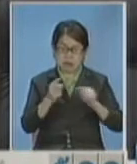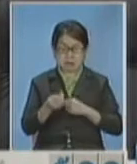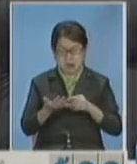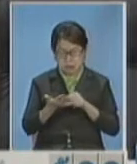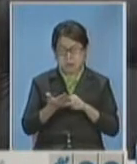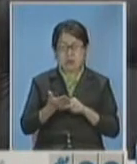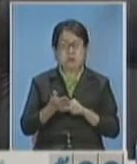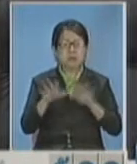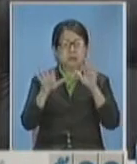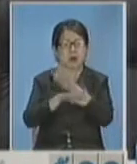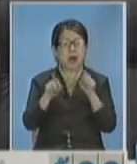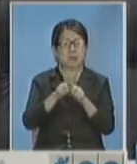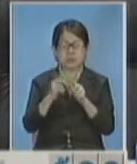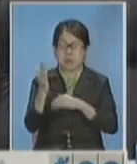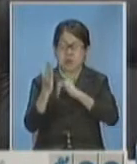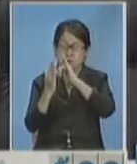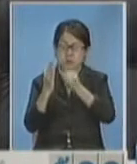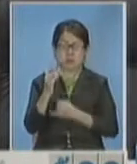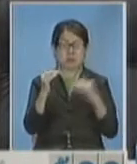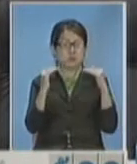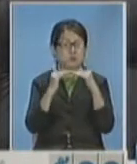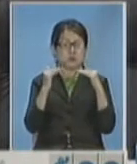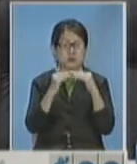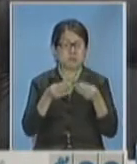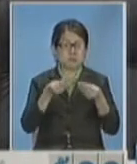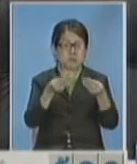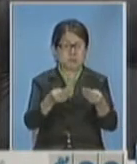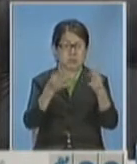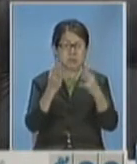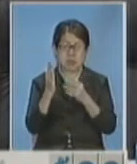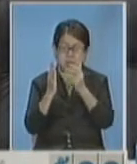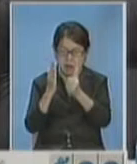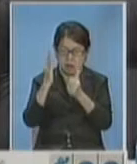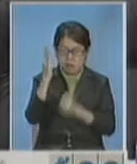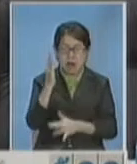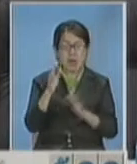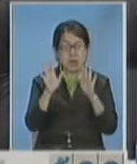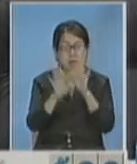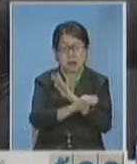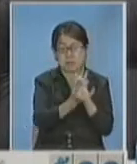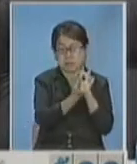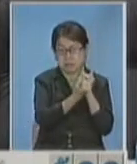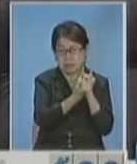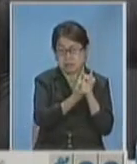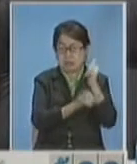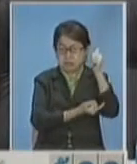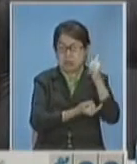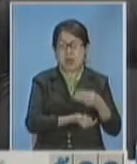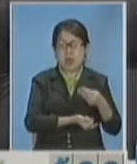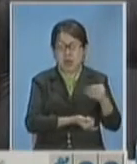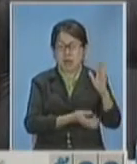ประชาชนทุกจังหวัดนะคะยังถือว่าต้องเป็นงบประมาณแบบมีเส้นมือใครยาวสายได้ส